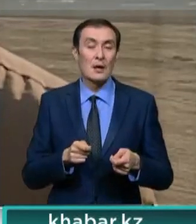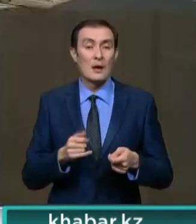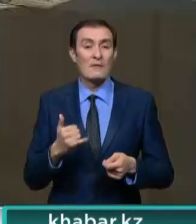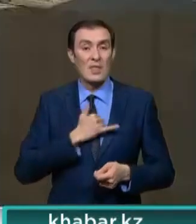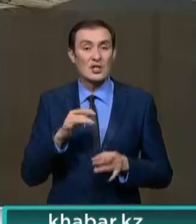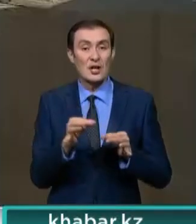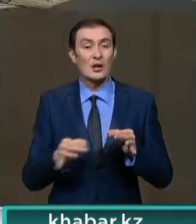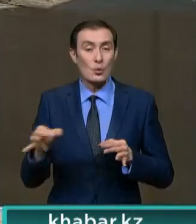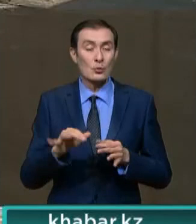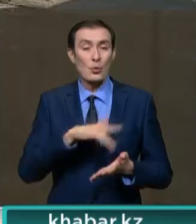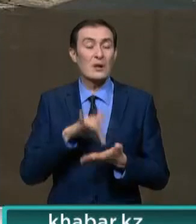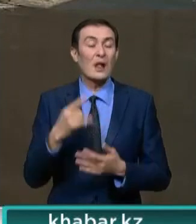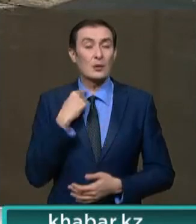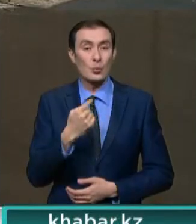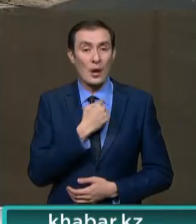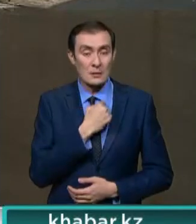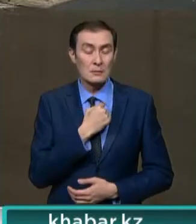наш регион, город Талдыкурган,